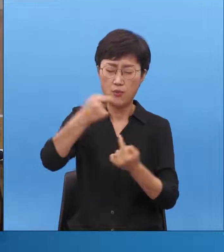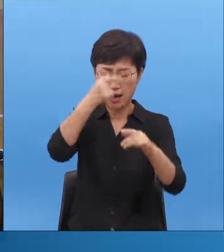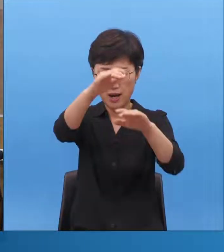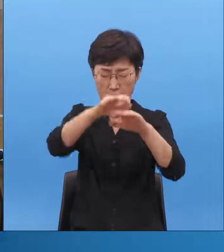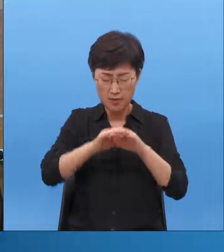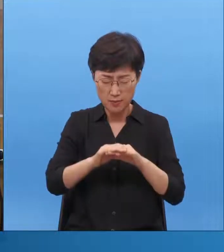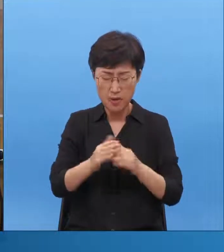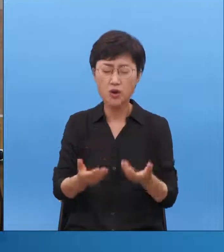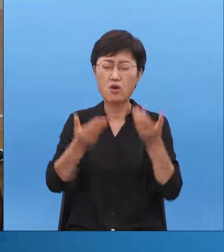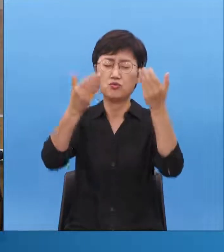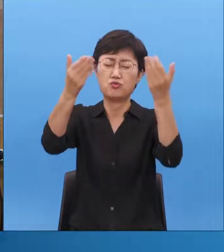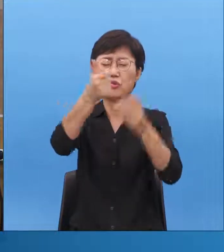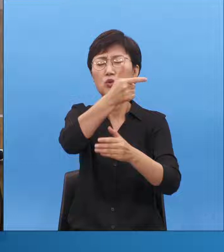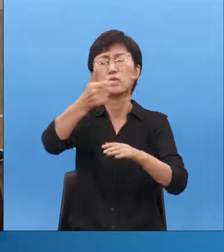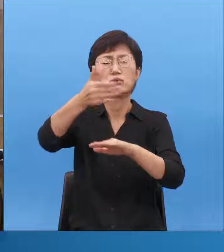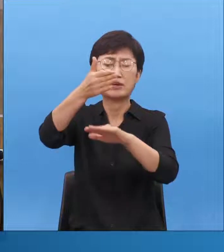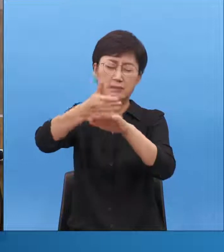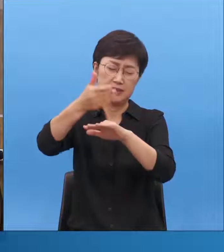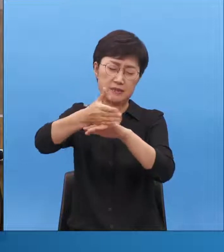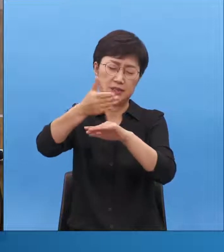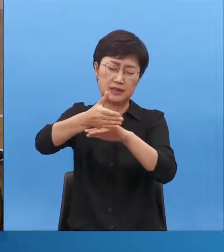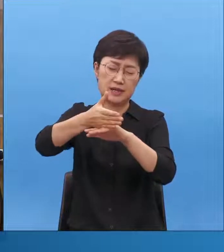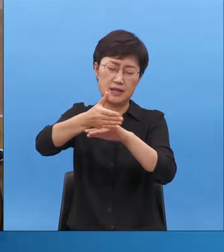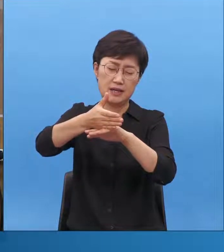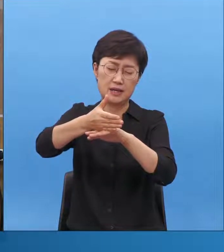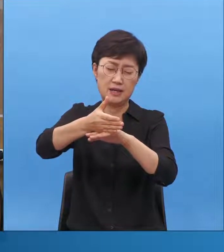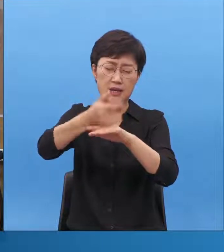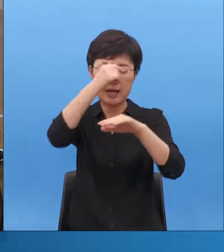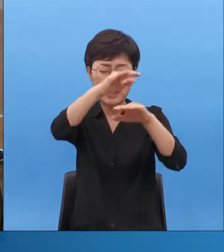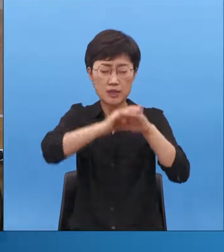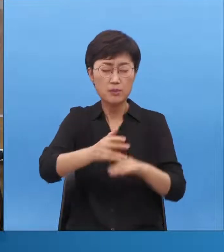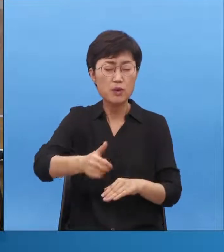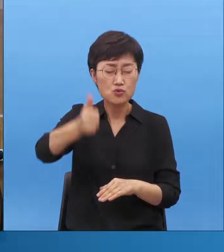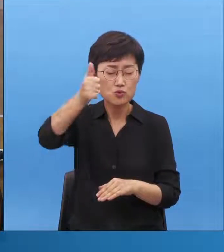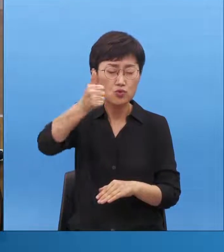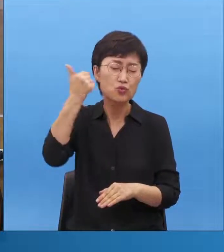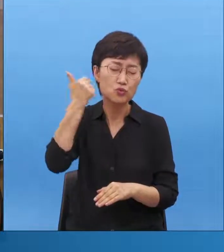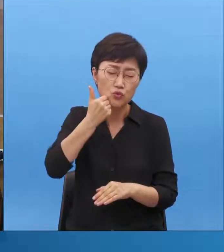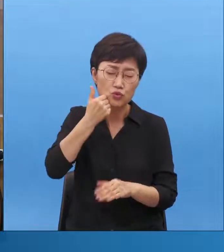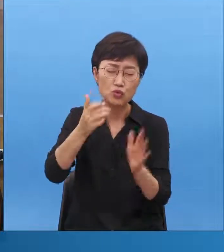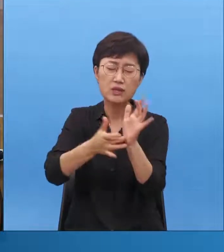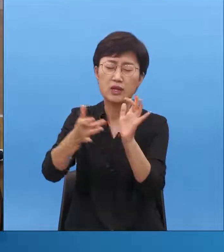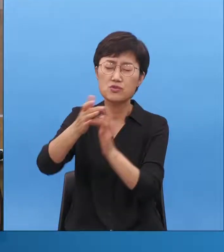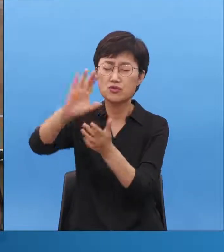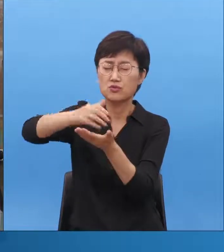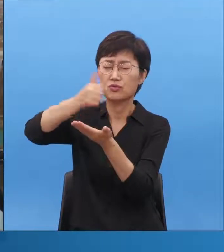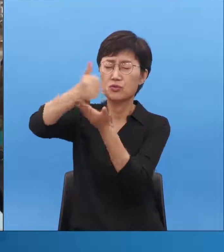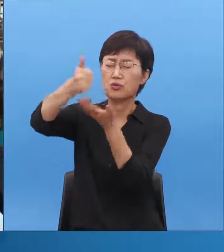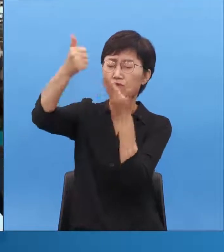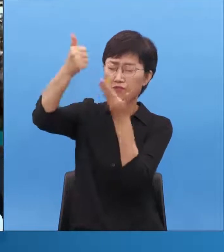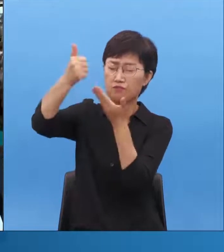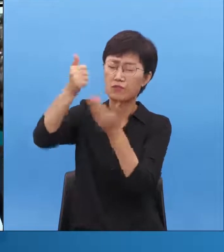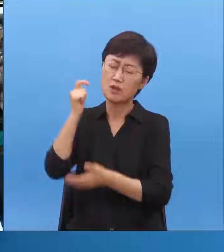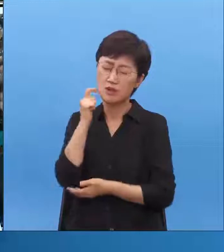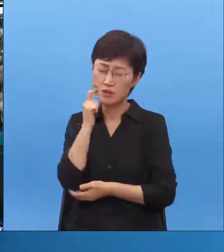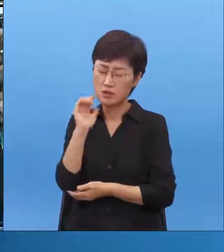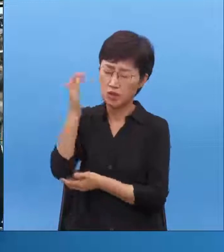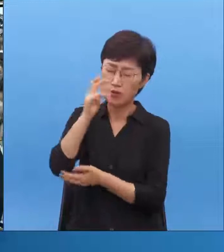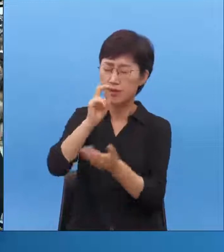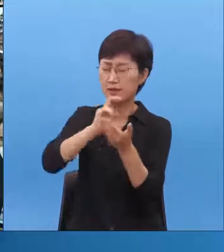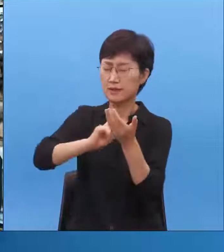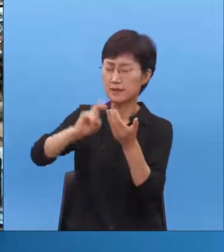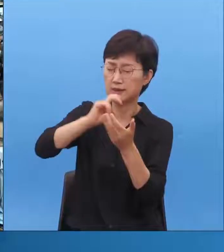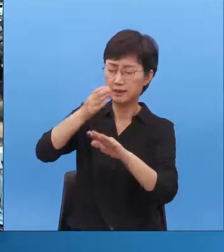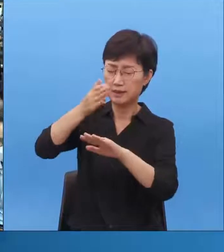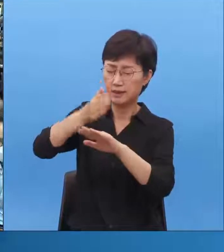예배와 주인 되신 주 예수 그리스도께 영광과 찬송을 드립니다. Thank you for guiding your people to this place of worship. We give